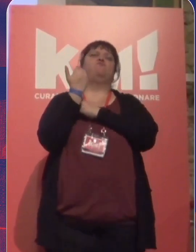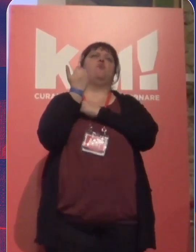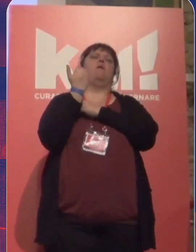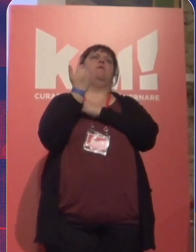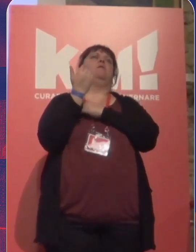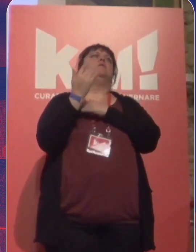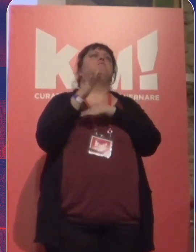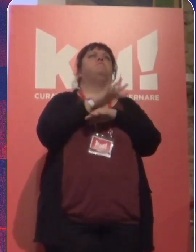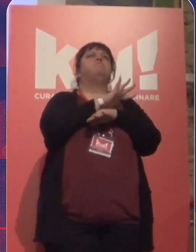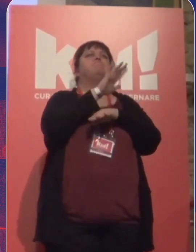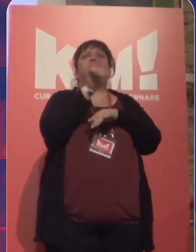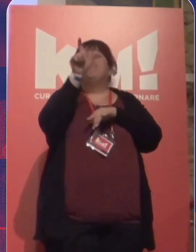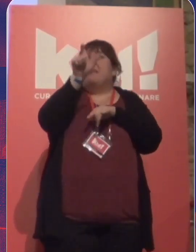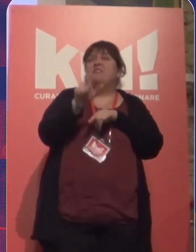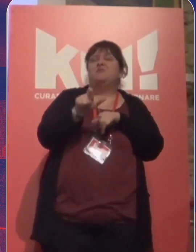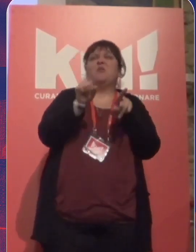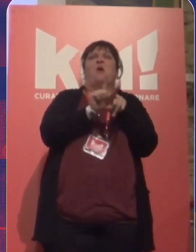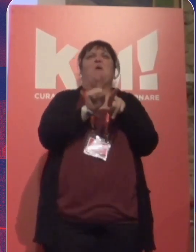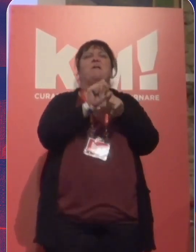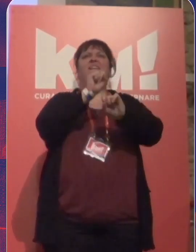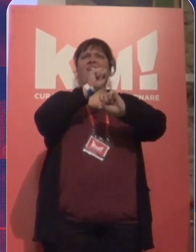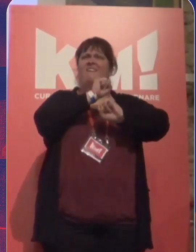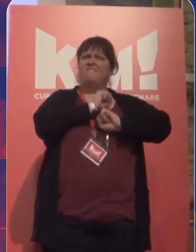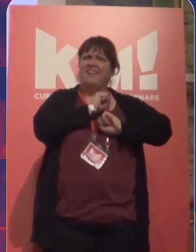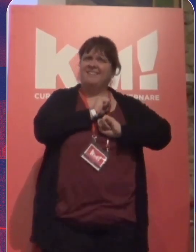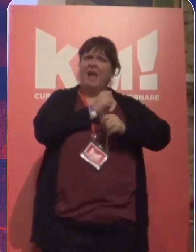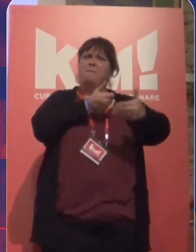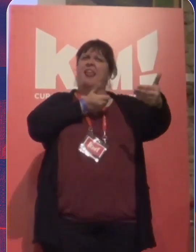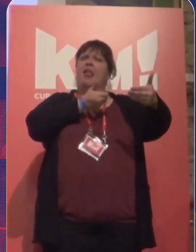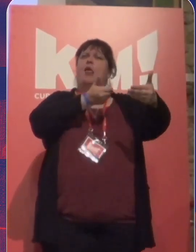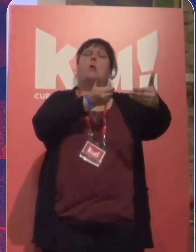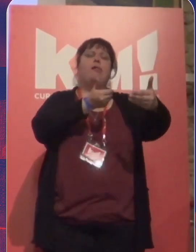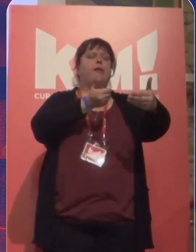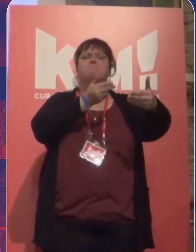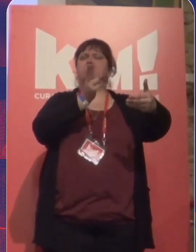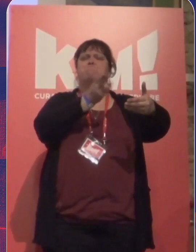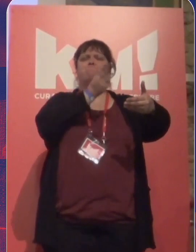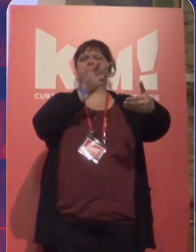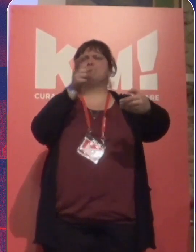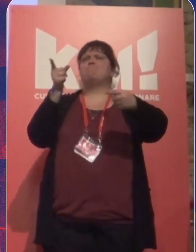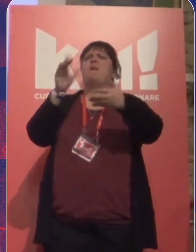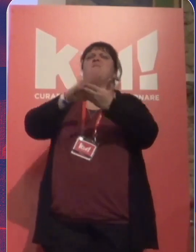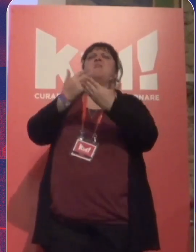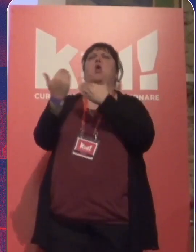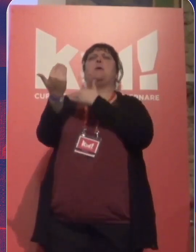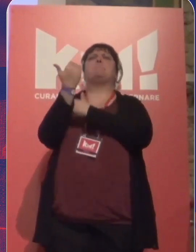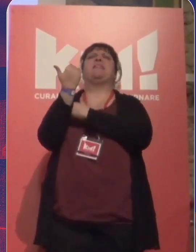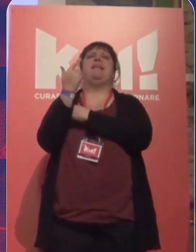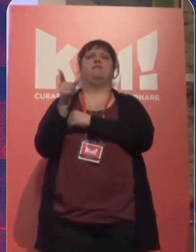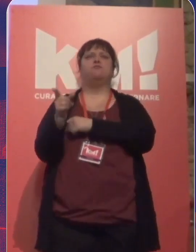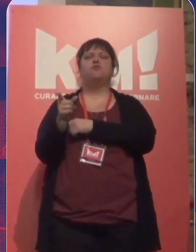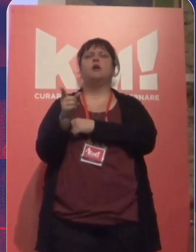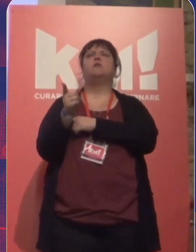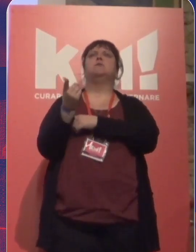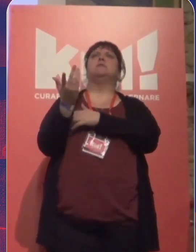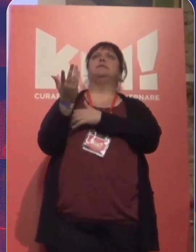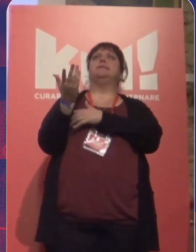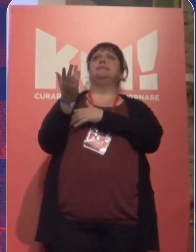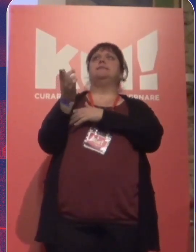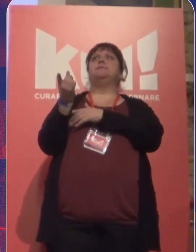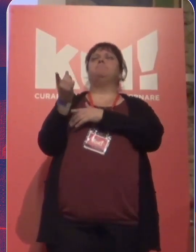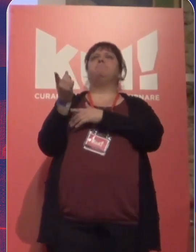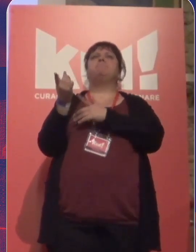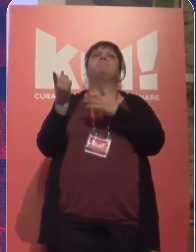quindi gli psichiatri ipotizza e non è un'ipotesi non è un'ipotesi diciamo